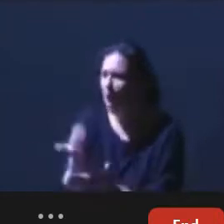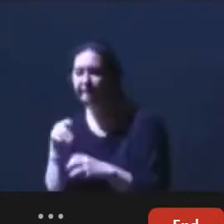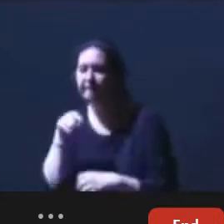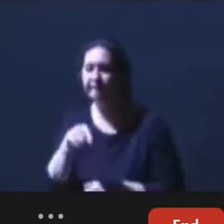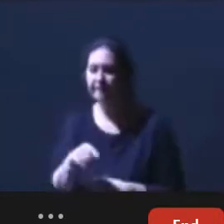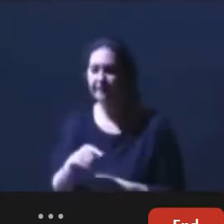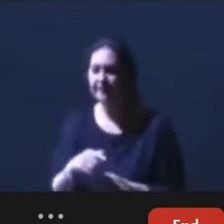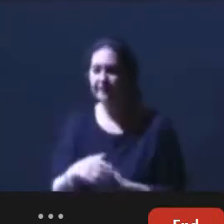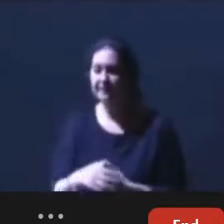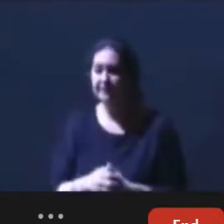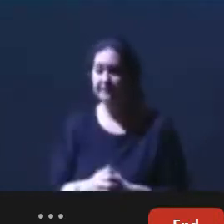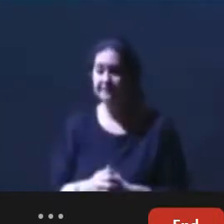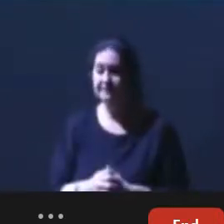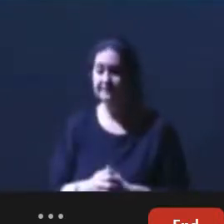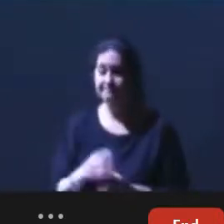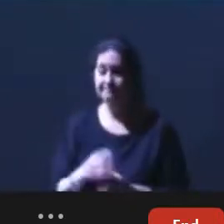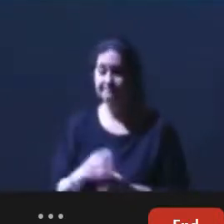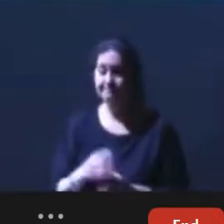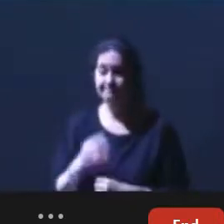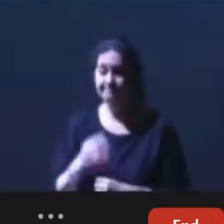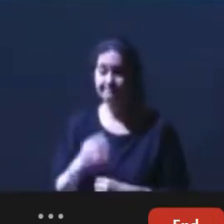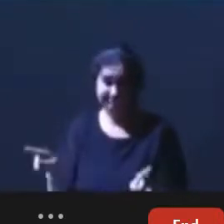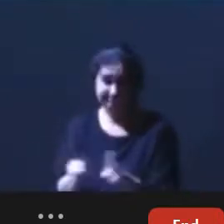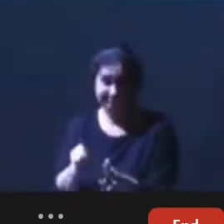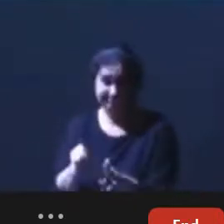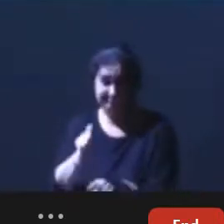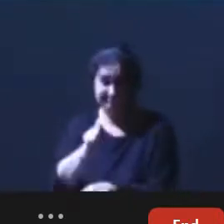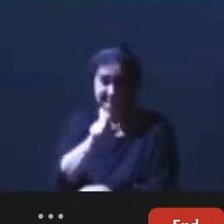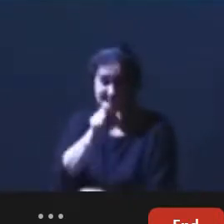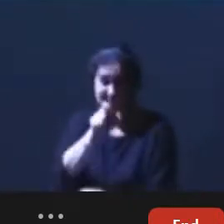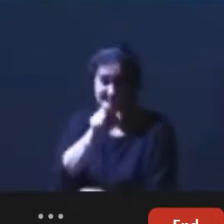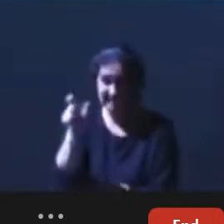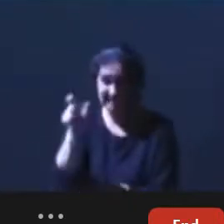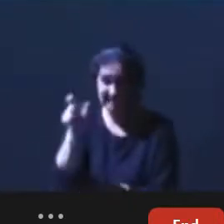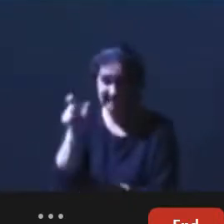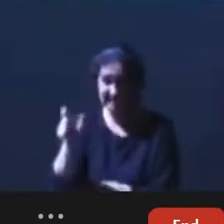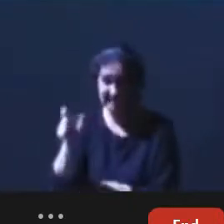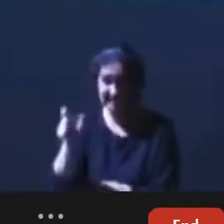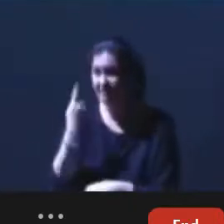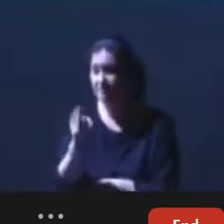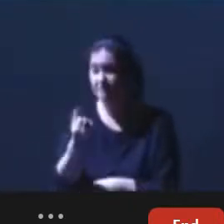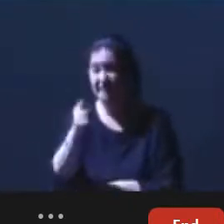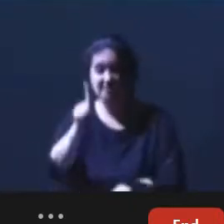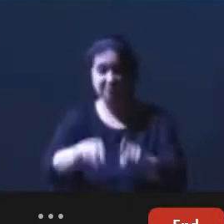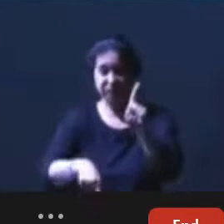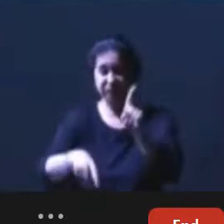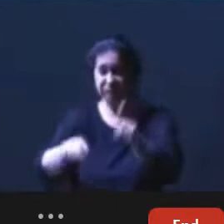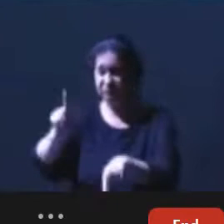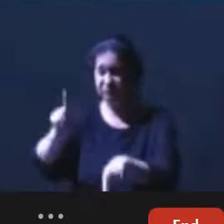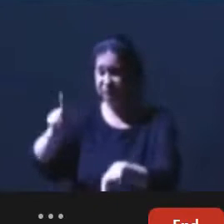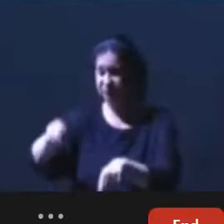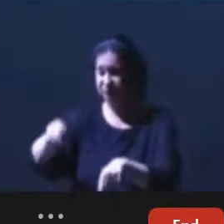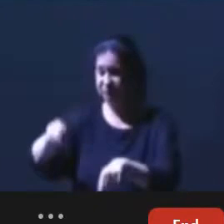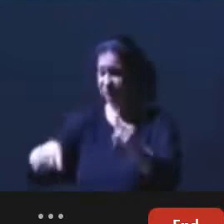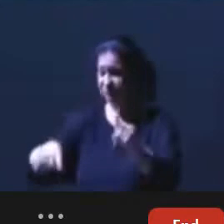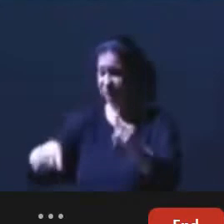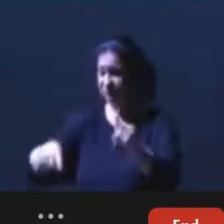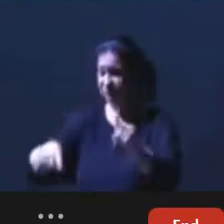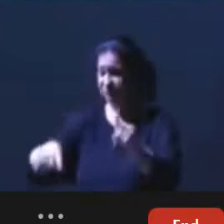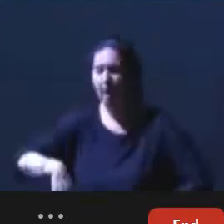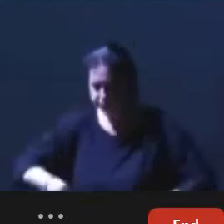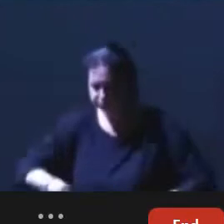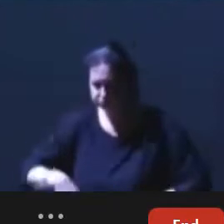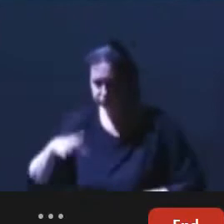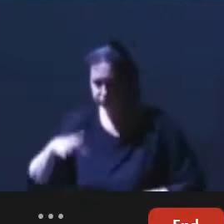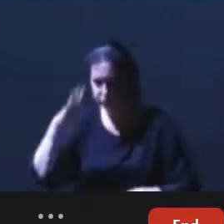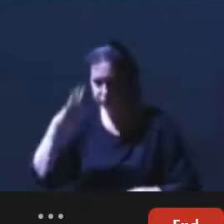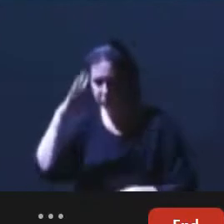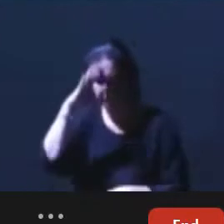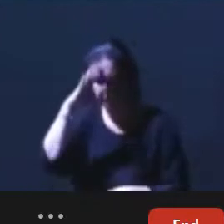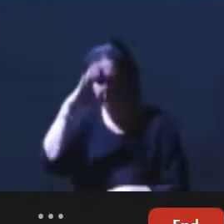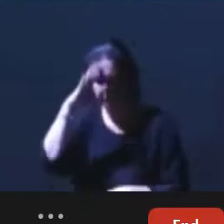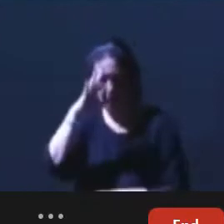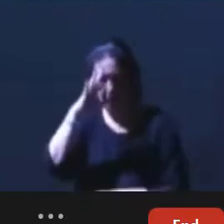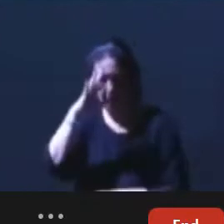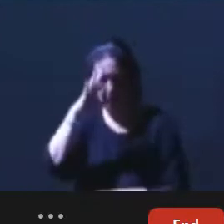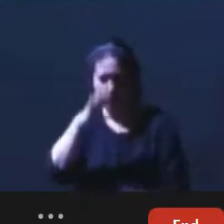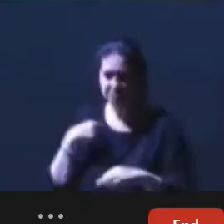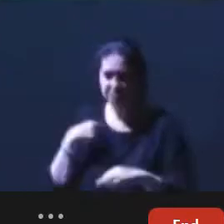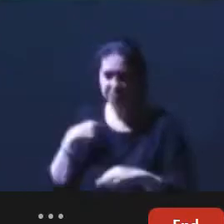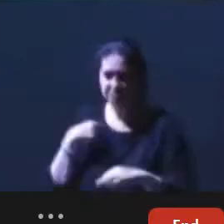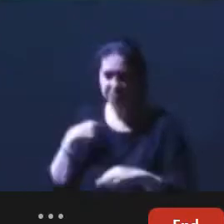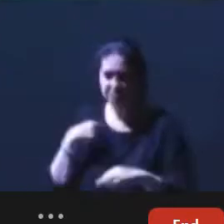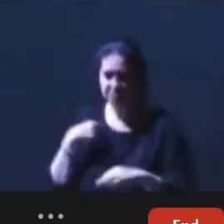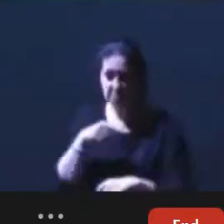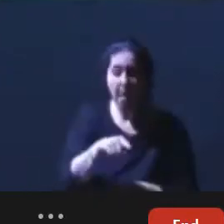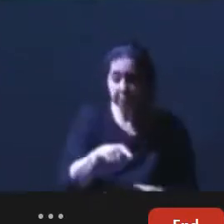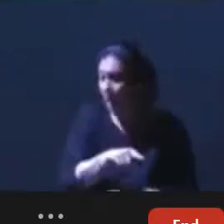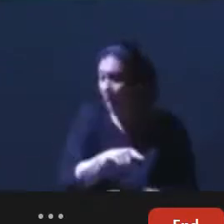phải sử dụng những cái công ty mà đã có sẵn rồi. Thế nhưng mà chúng ta sẽ đi tiếp, mà chúng ta hình dung là ví dụ là chúng ta cứ giả